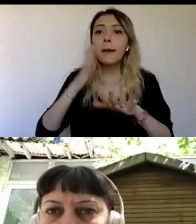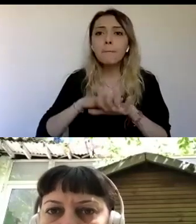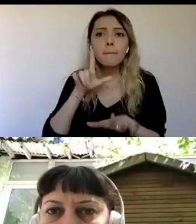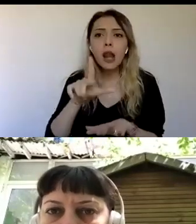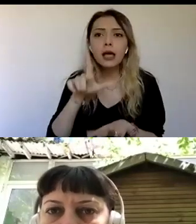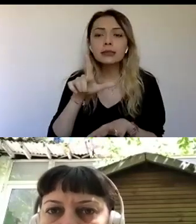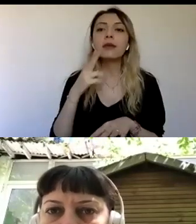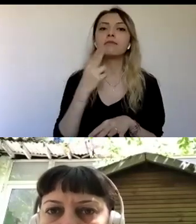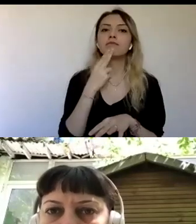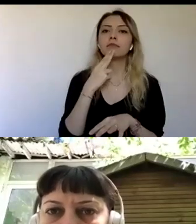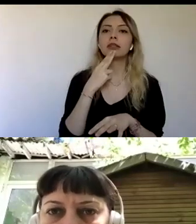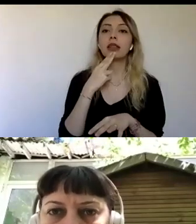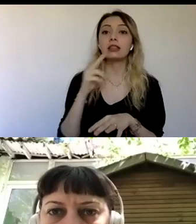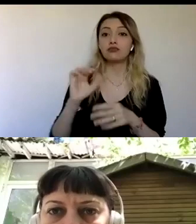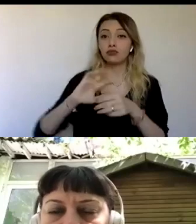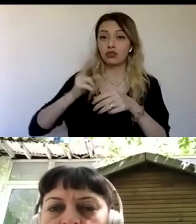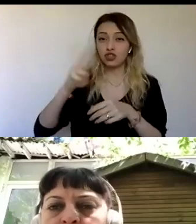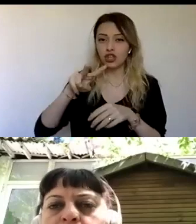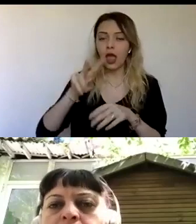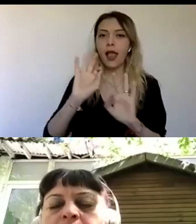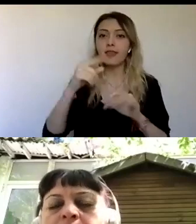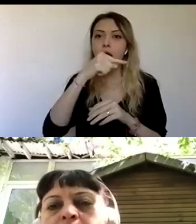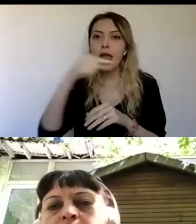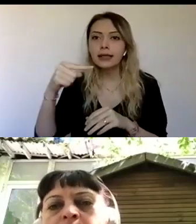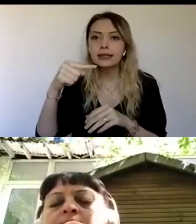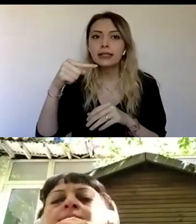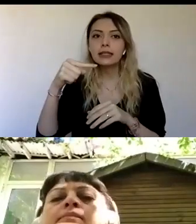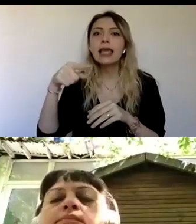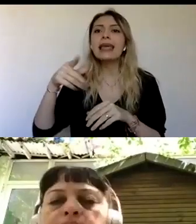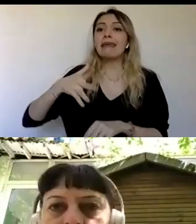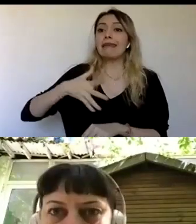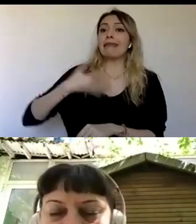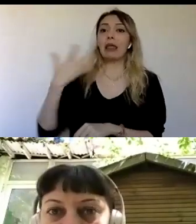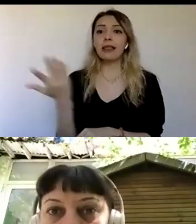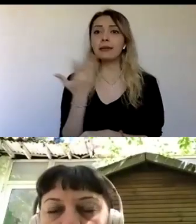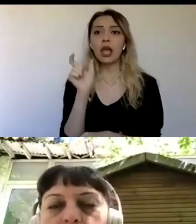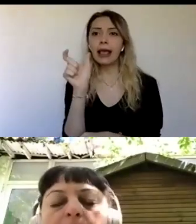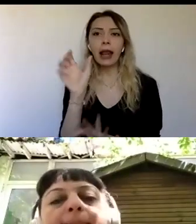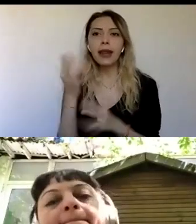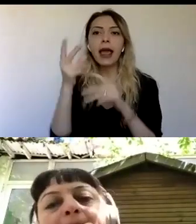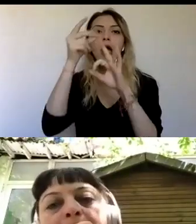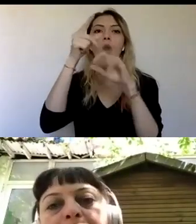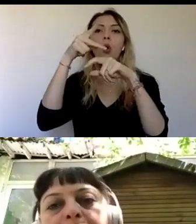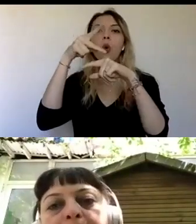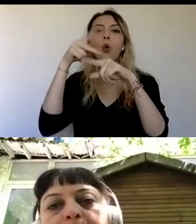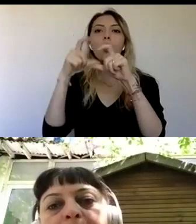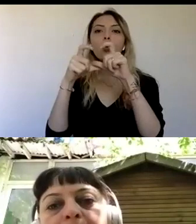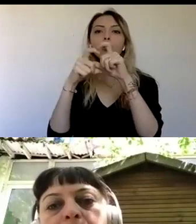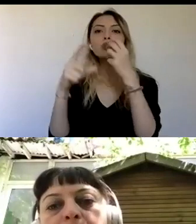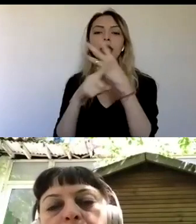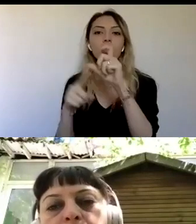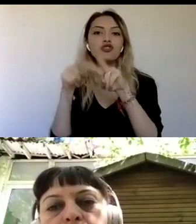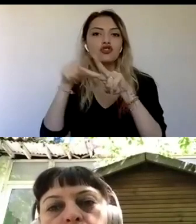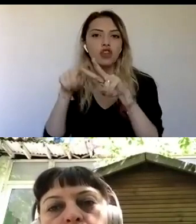işareti koymak. Ya da ben hani bu aramadan sonra da şu çıkıyor. Kadın cinayetleri ilgili haberler